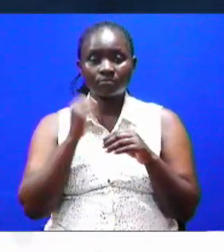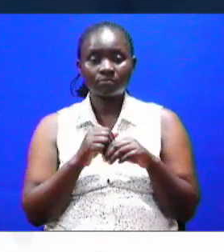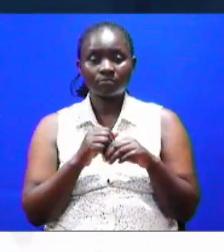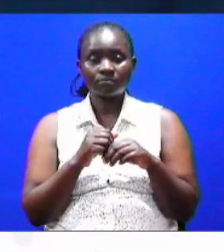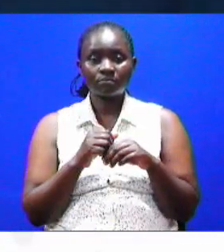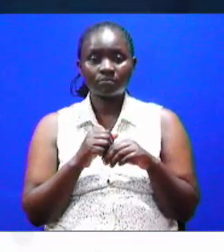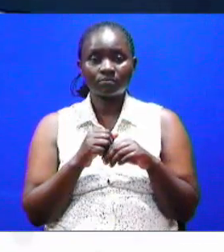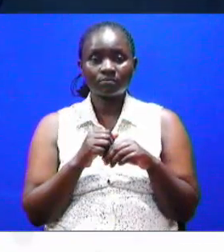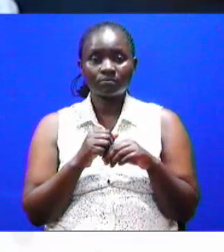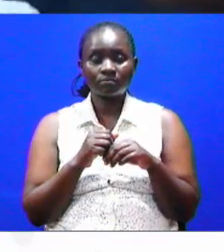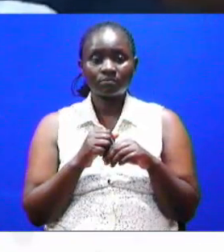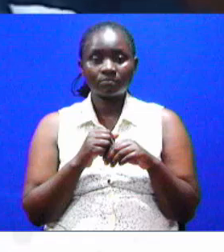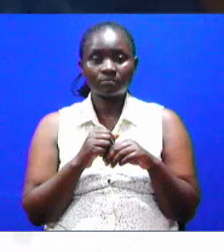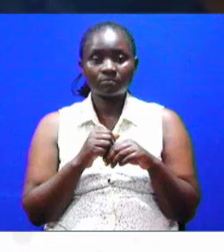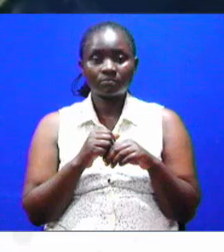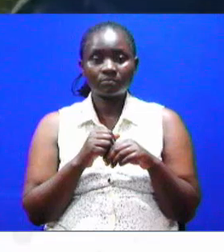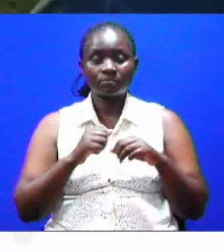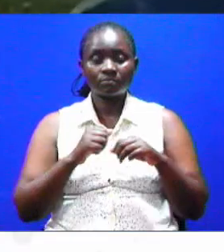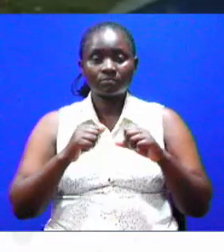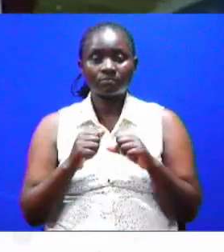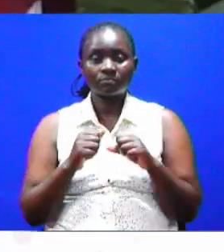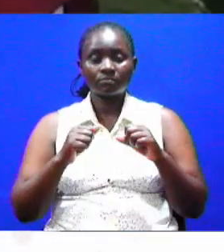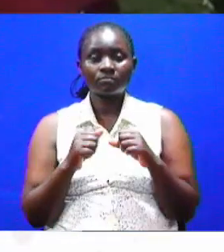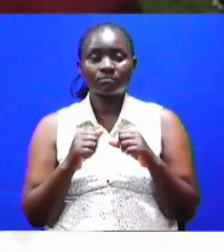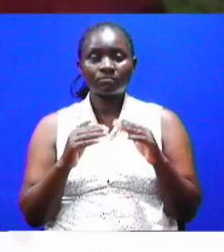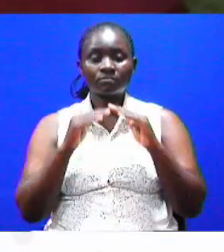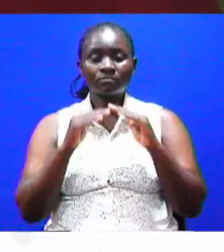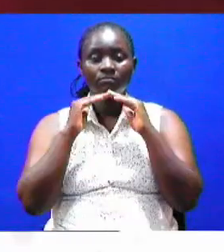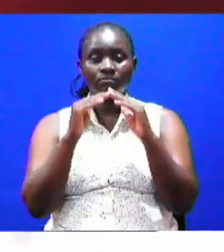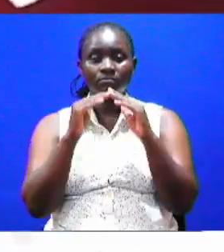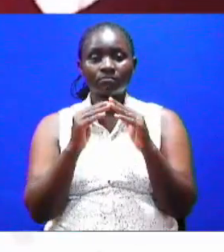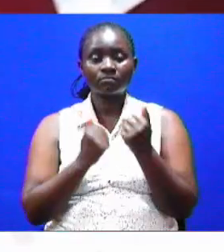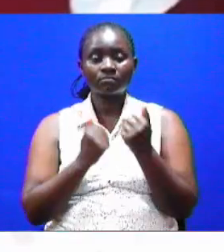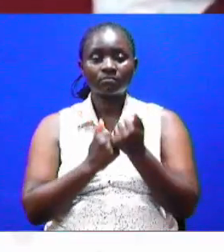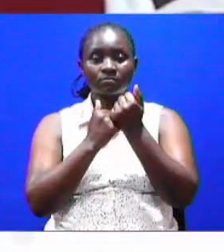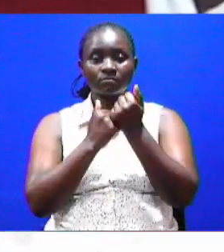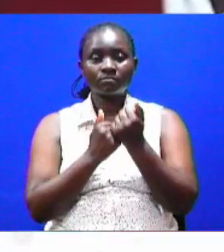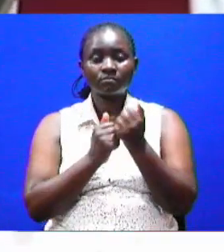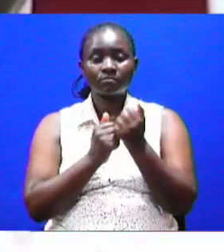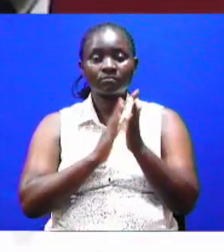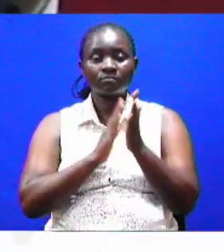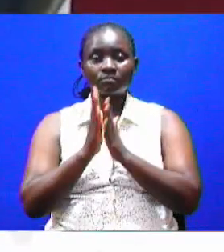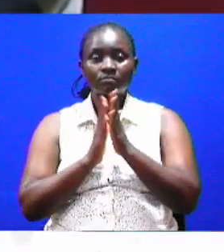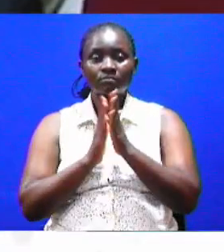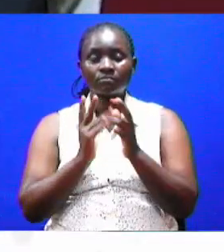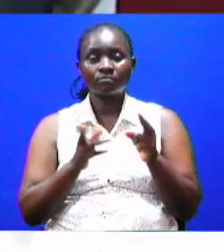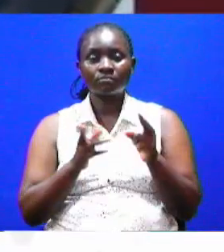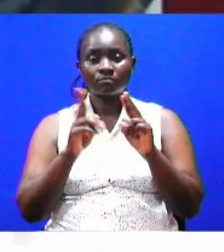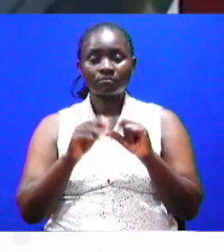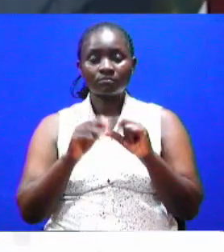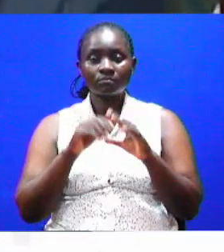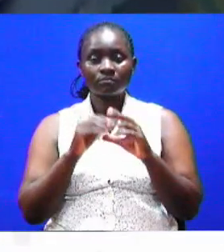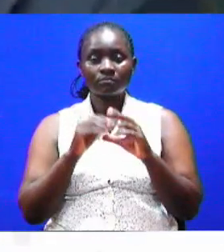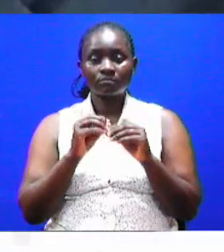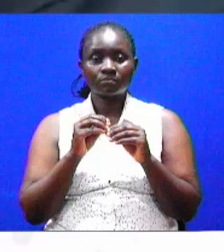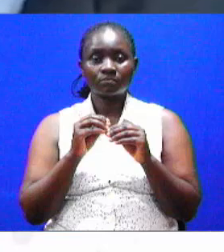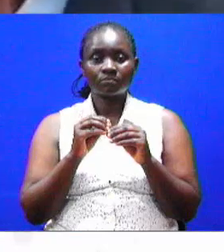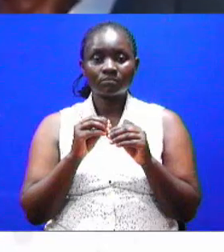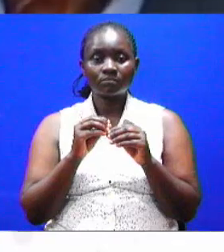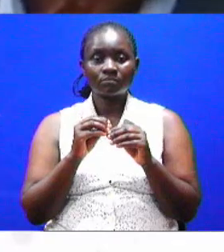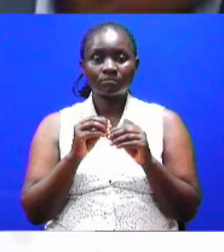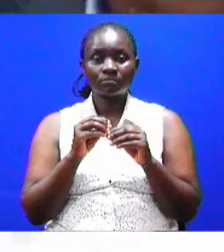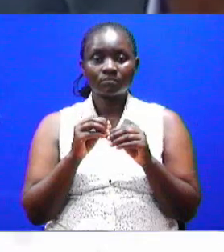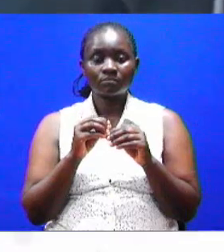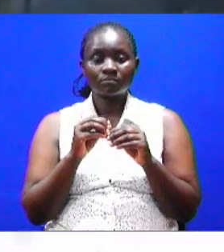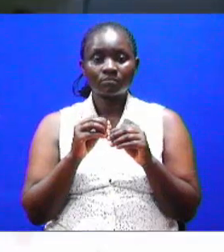goteba igatambukire kiyo kirachiko bagiye kubasira kebo cyano no muroburi bago kwariga ni wase cyabise cyo mu MC bensame yo Michael Mutume